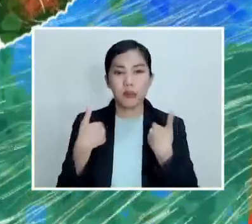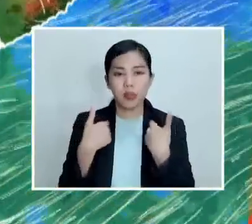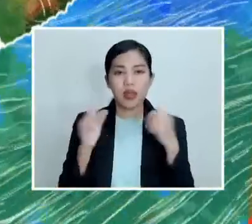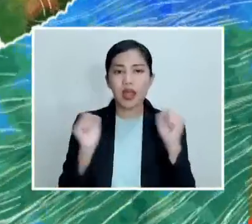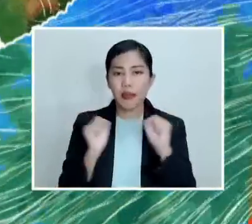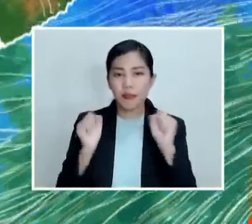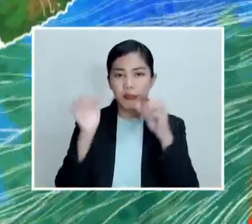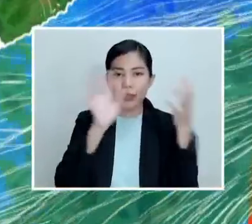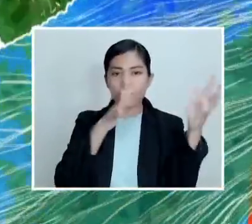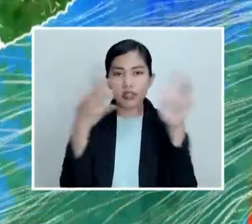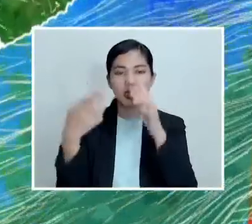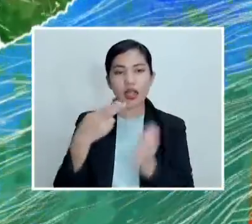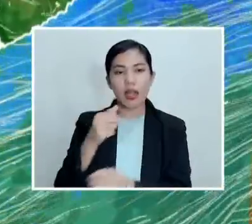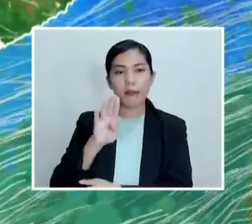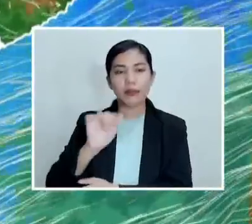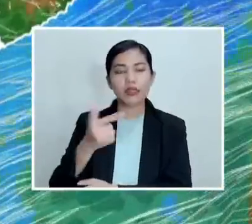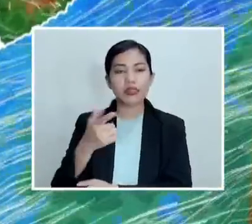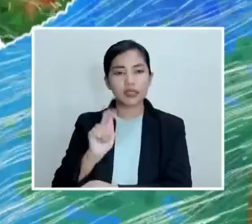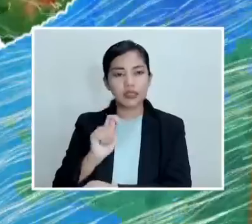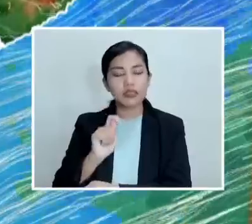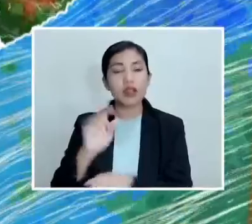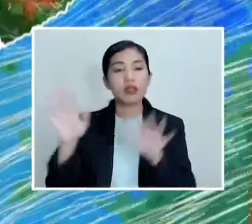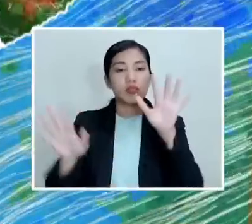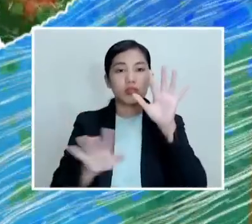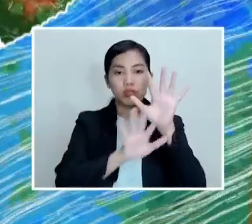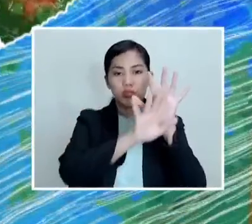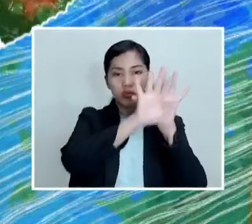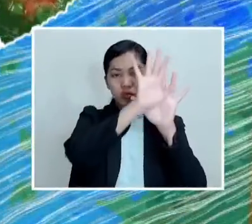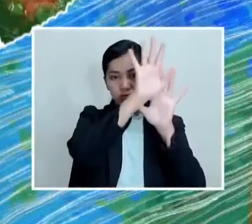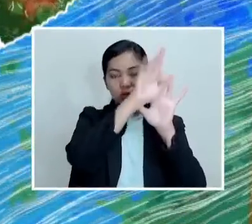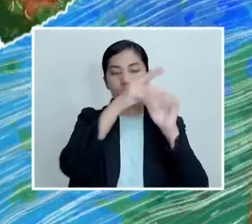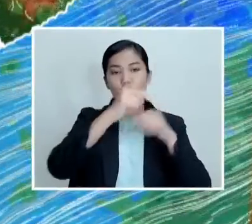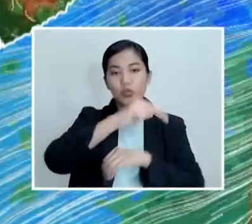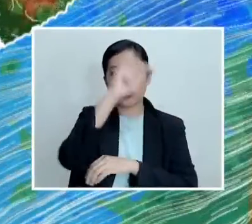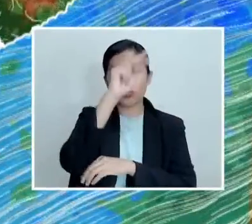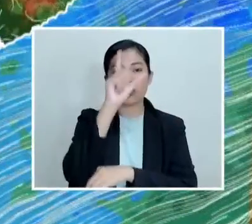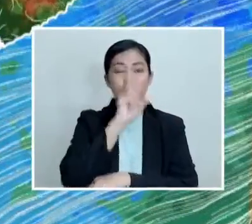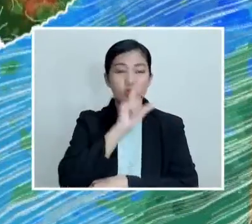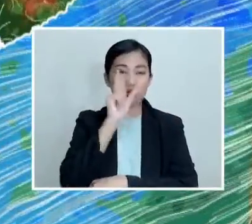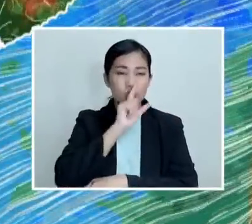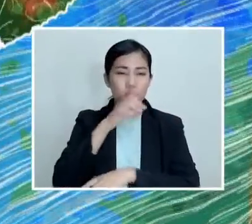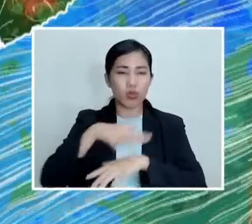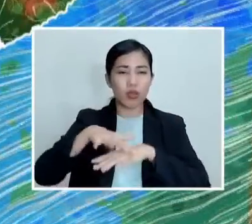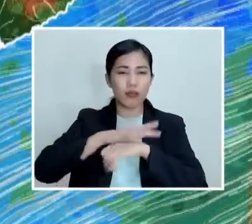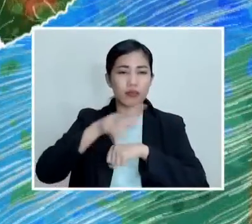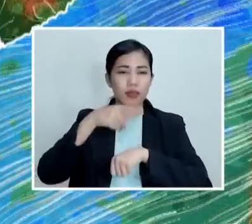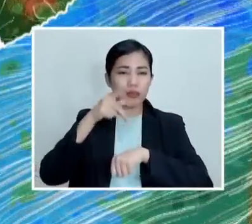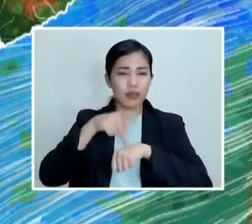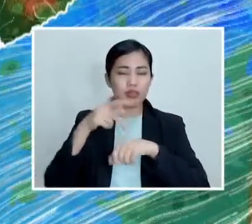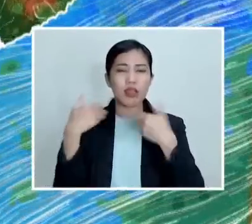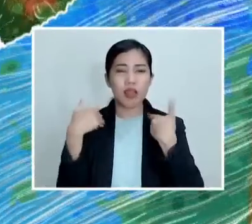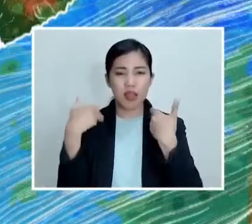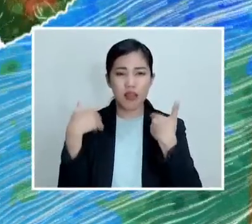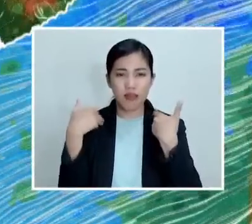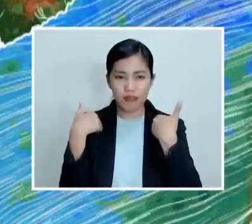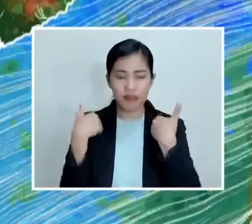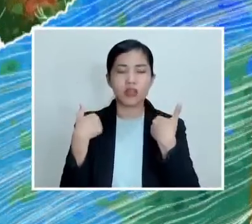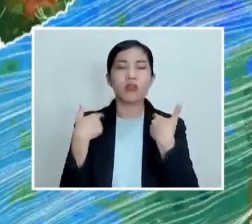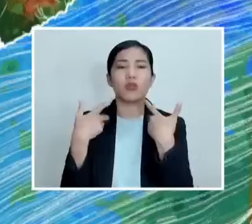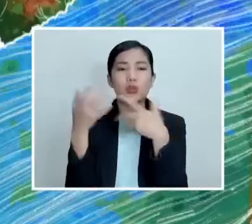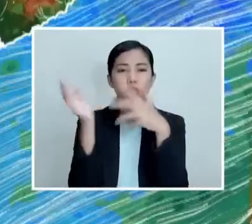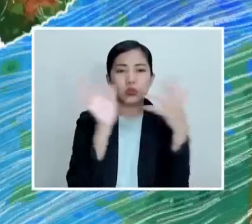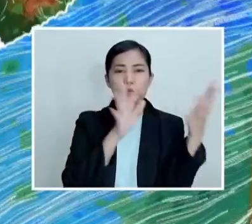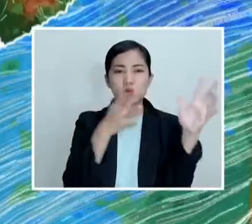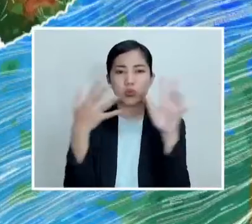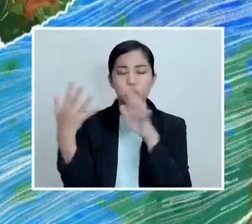ang LPA sa may Northern Luzon at halos buong bansa po ang sakop ng malawak na ikot ng hangin, kaya isang LPA